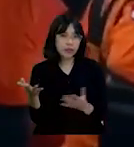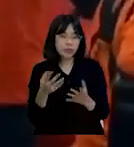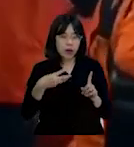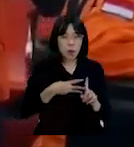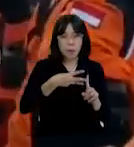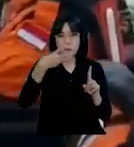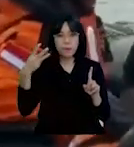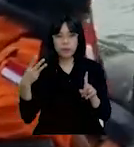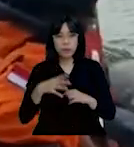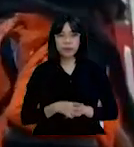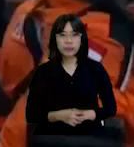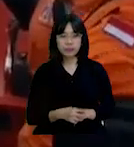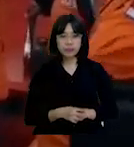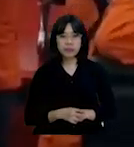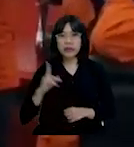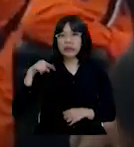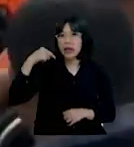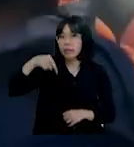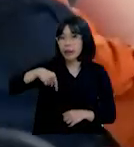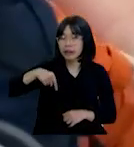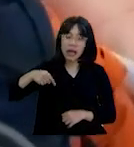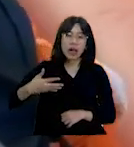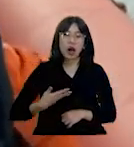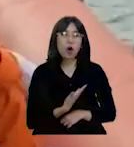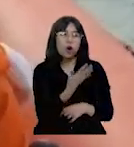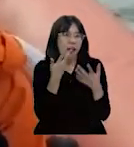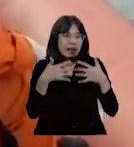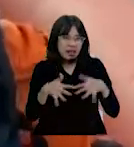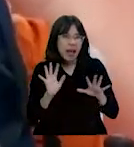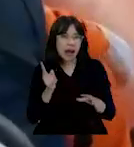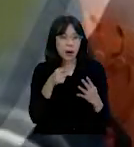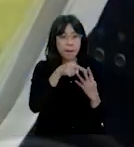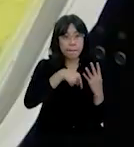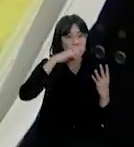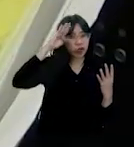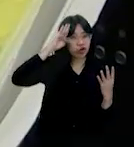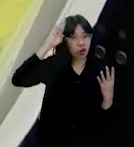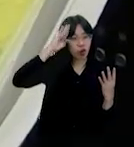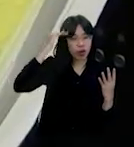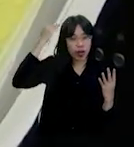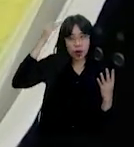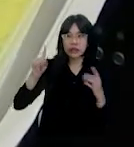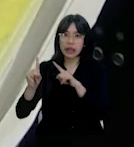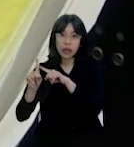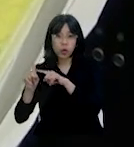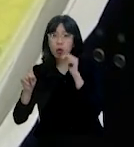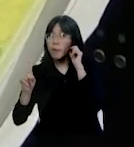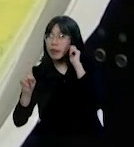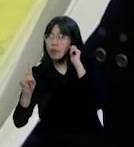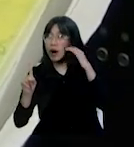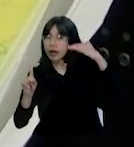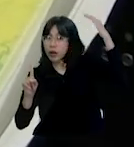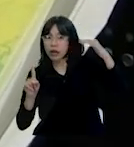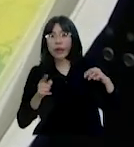Batam. Saat ini masih ada korban lain yang belum ditemukan, diantaranya 4 laki-laki dewasa, 1 perempuan dewasa, dan seorang anak